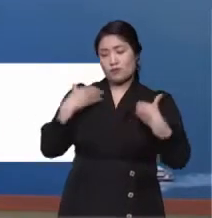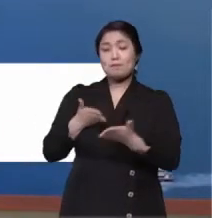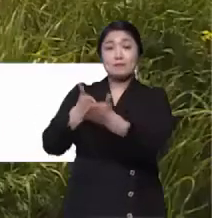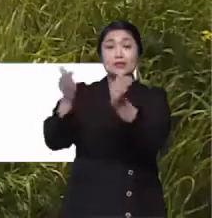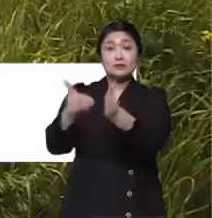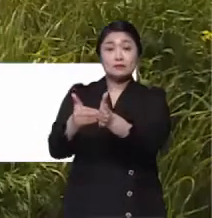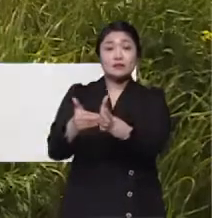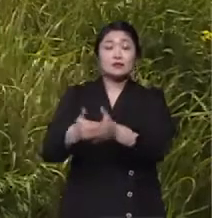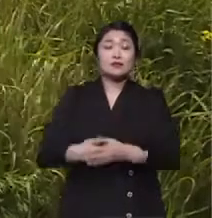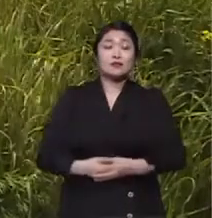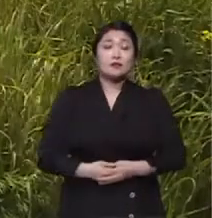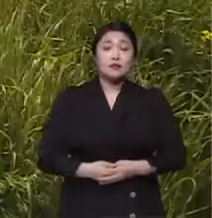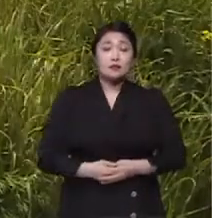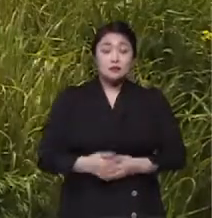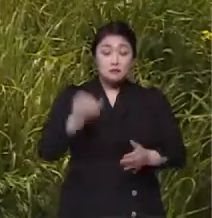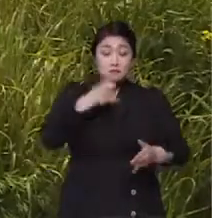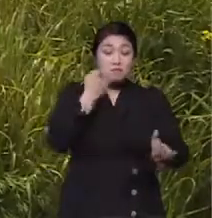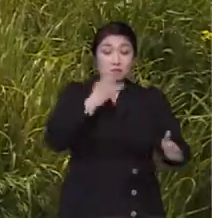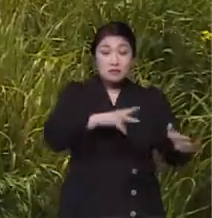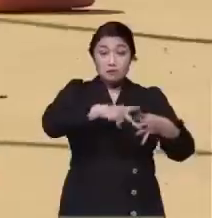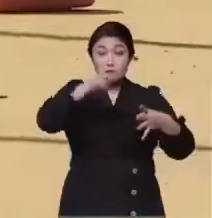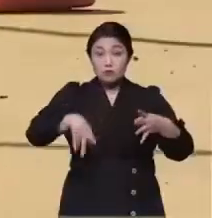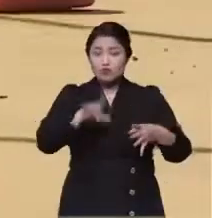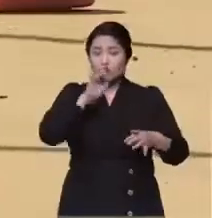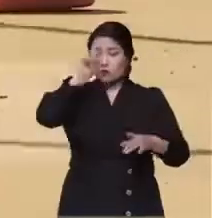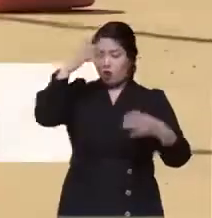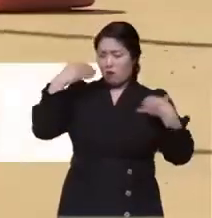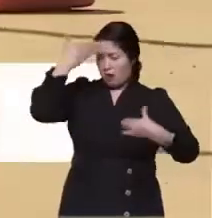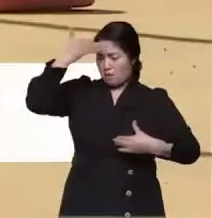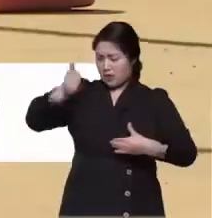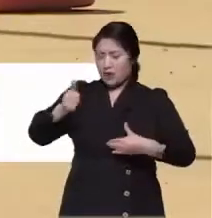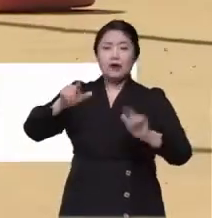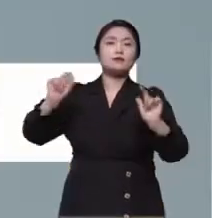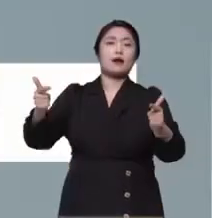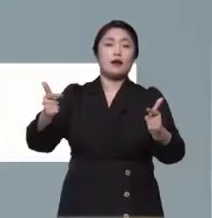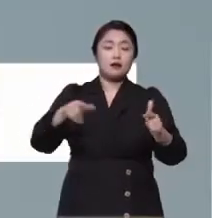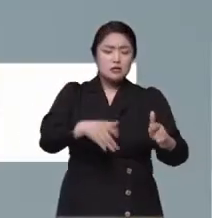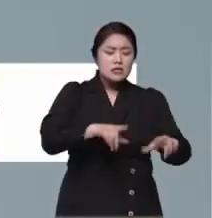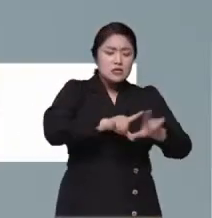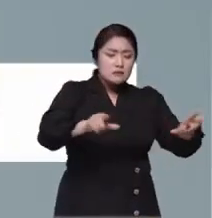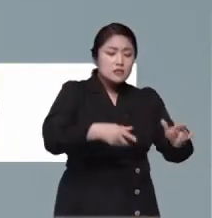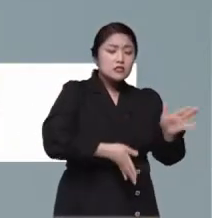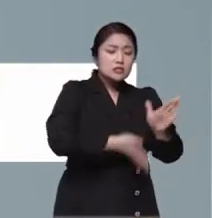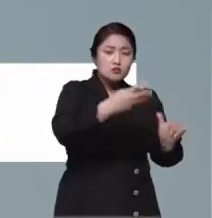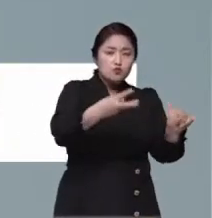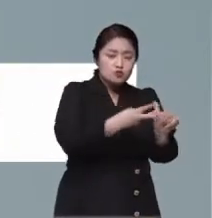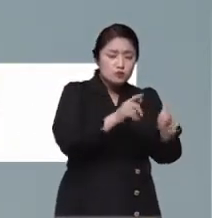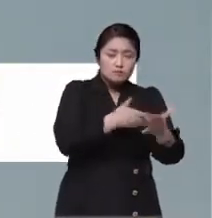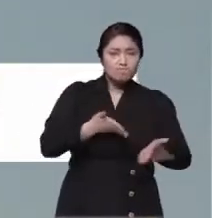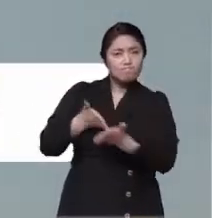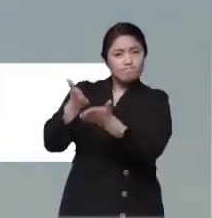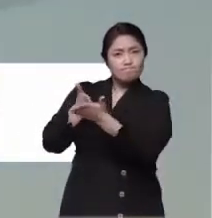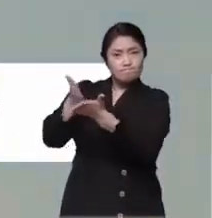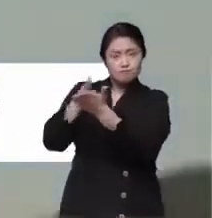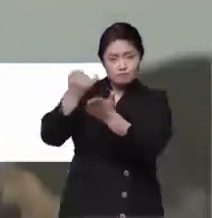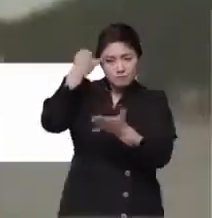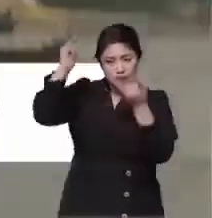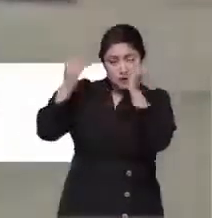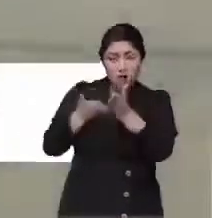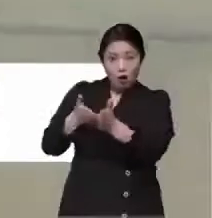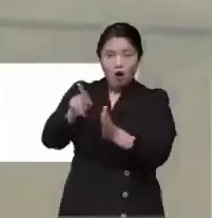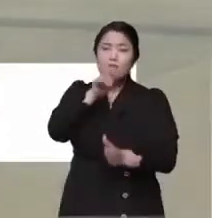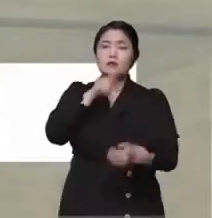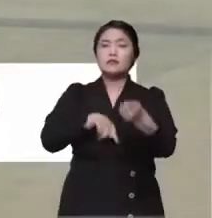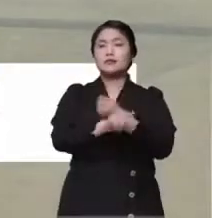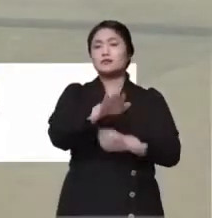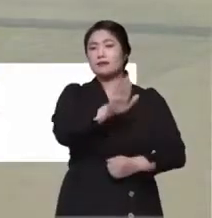건의를 했습니다. 지중해 프로젝트는 중앙정부 중심에서 벗어나 일선 시군으로부터 상향식 정책 발굴에 나섰다는